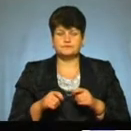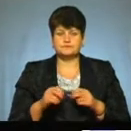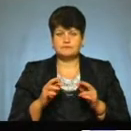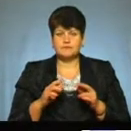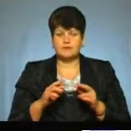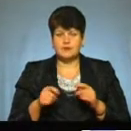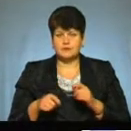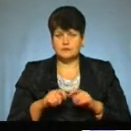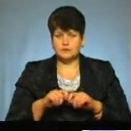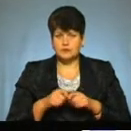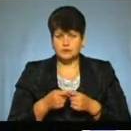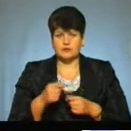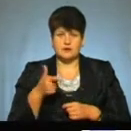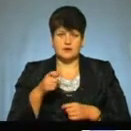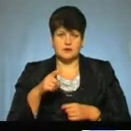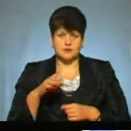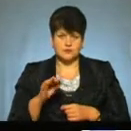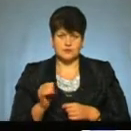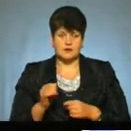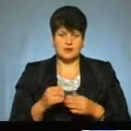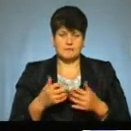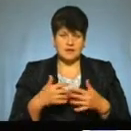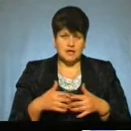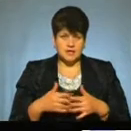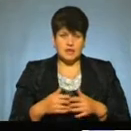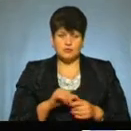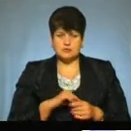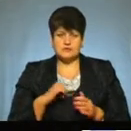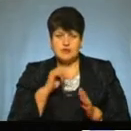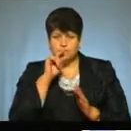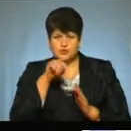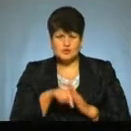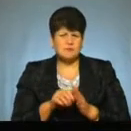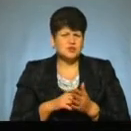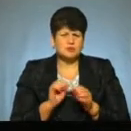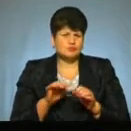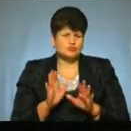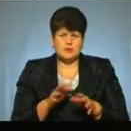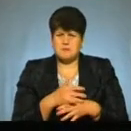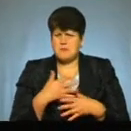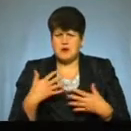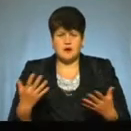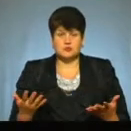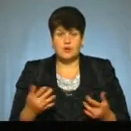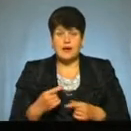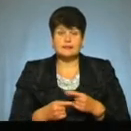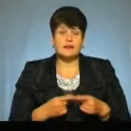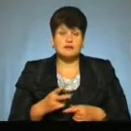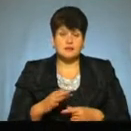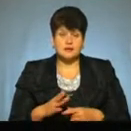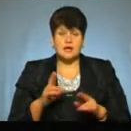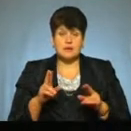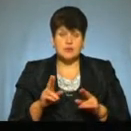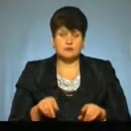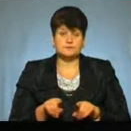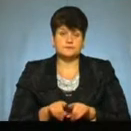каналів, газових приладів, може бути самовільне втручання. Причин може бути багато, а наслідки, як правило, бувають одні і ті